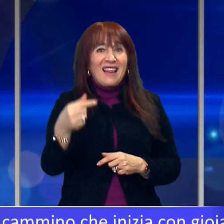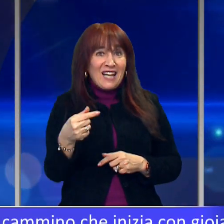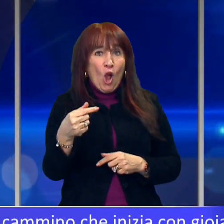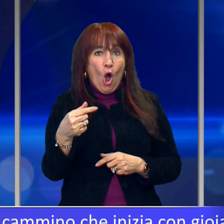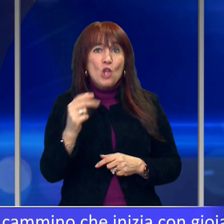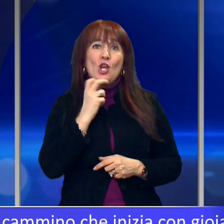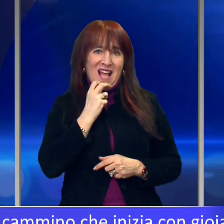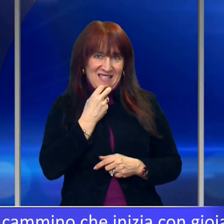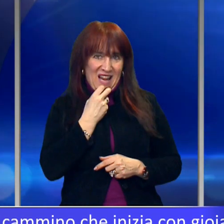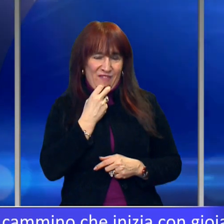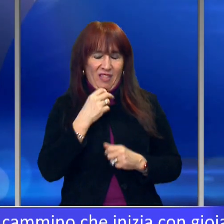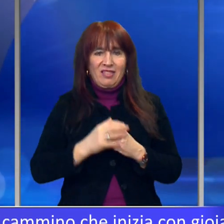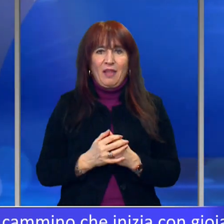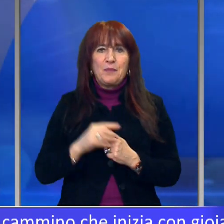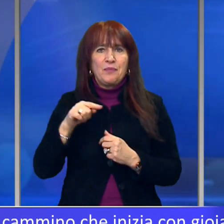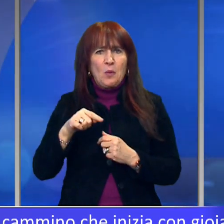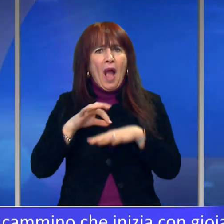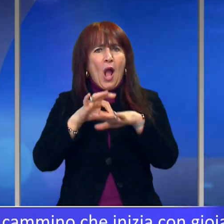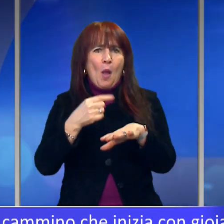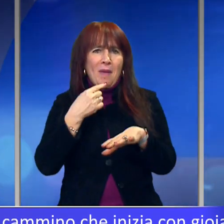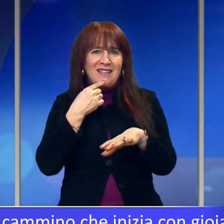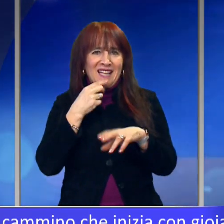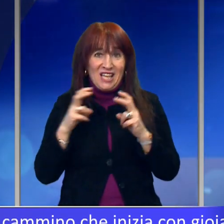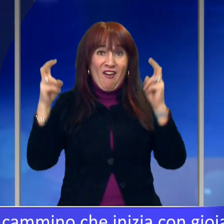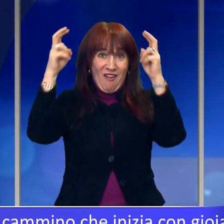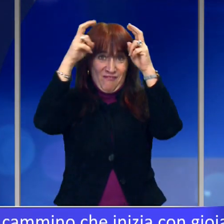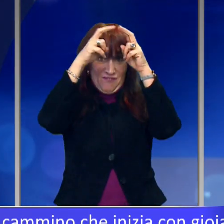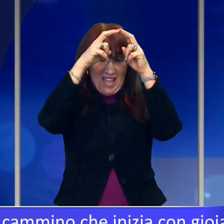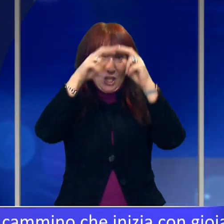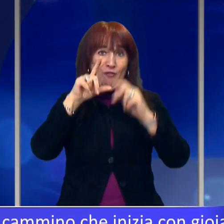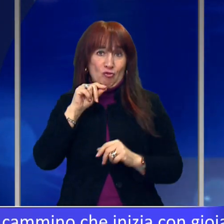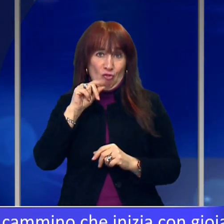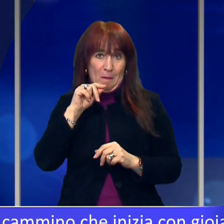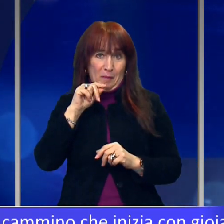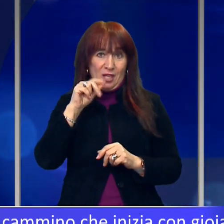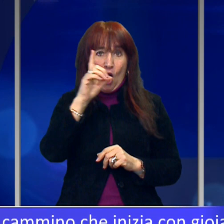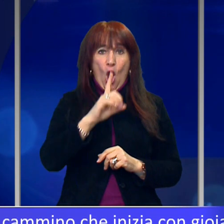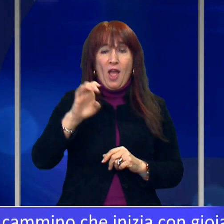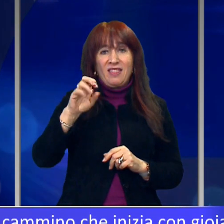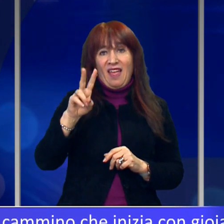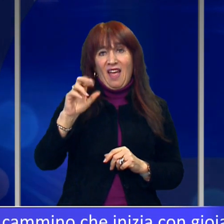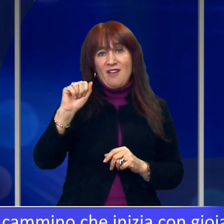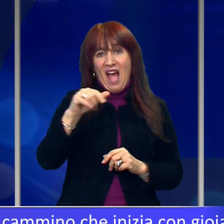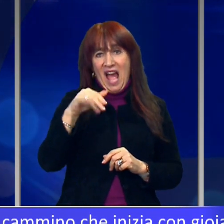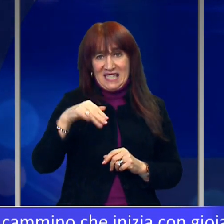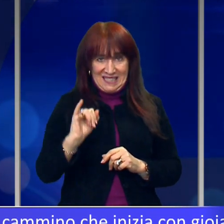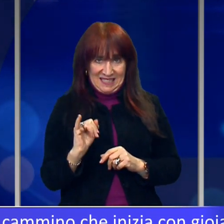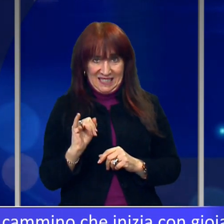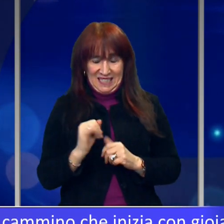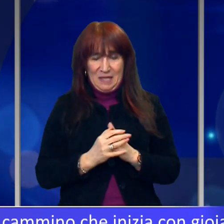Levante è stato accompagnato nella parrocchia dal vescovo Giampiero devasini